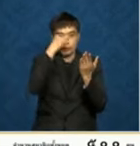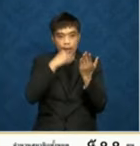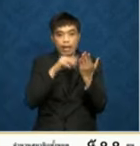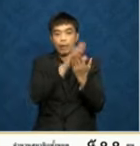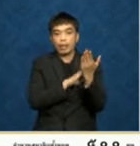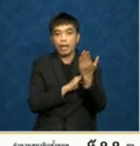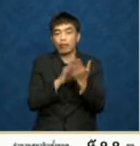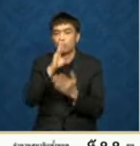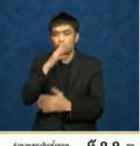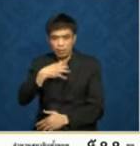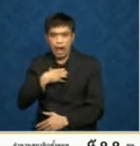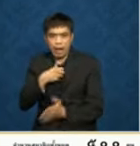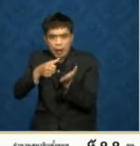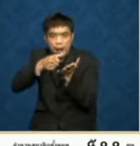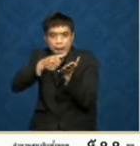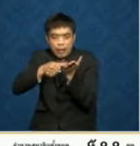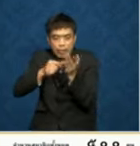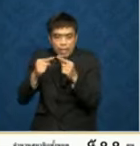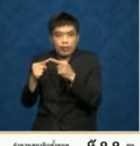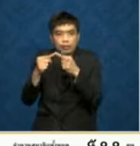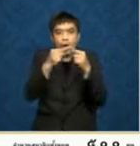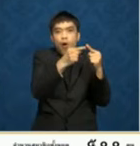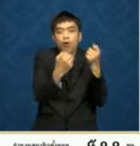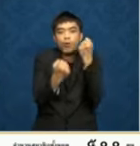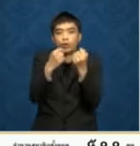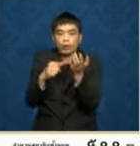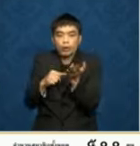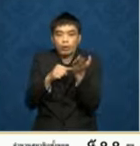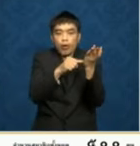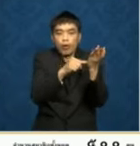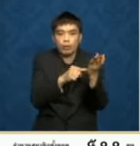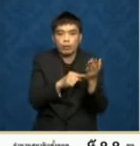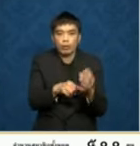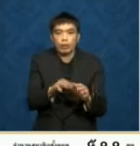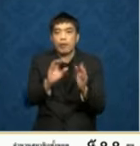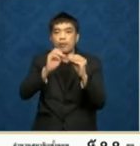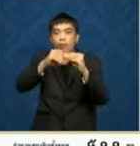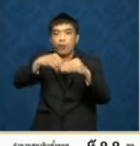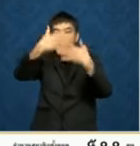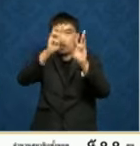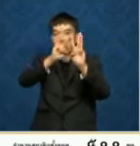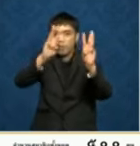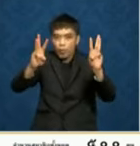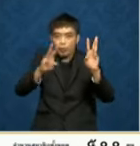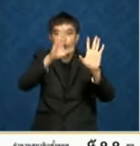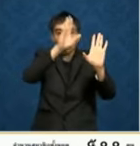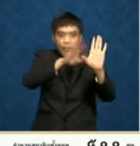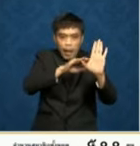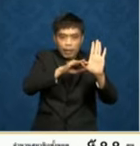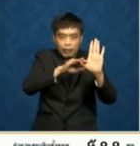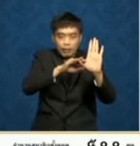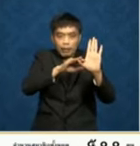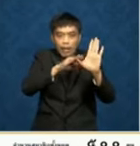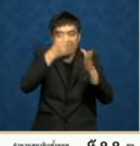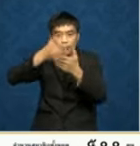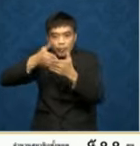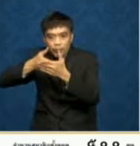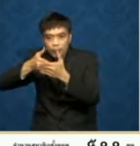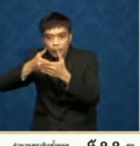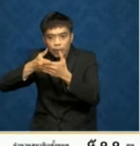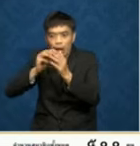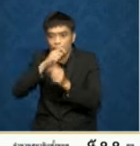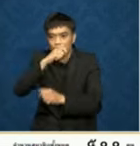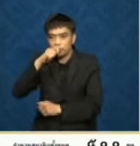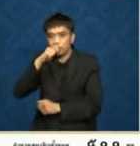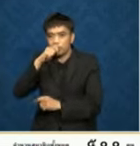รกิจในกมพัฒนาศึษ์การค้าบางอักใช้ไทยดีได้ บางอนกไม่ได้ครับ ต้สมัครแย่กัหมด เงื่อนไขการตงพัสเวร์ก็ไม่เหม